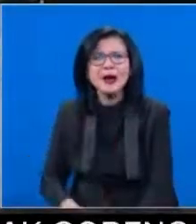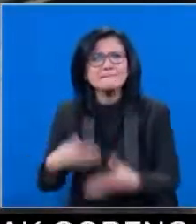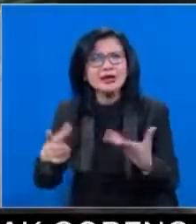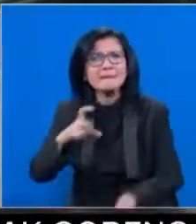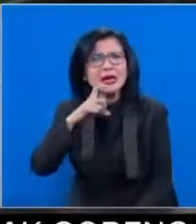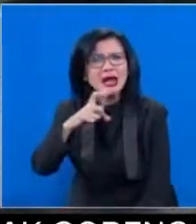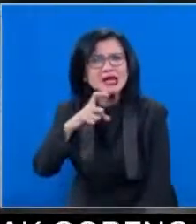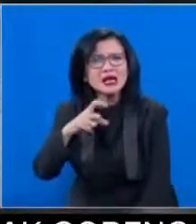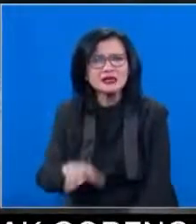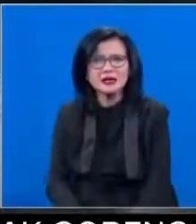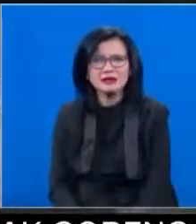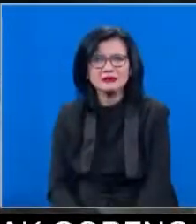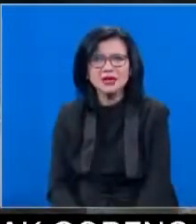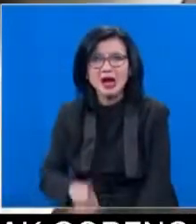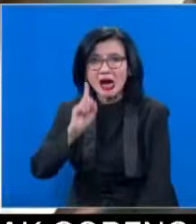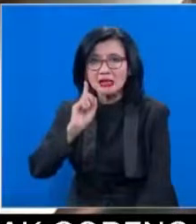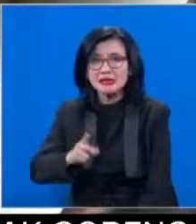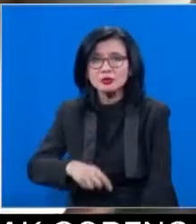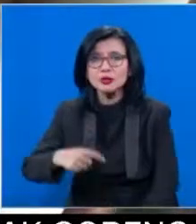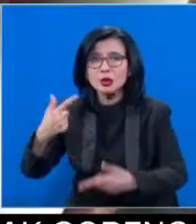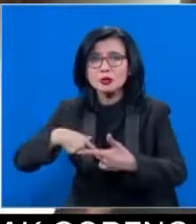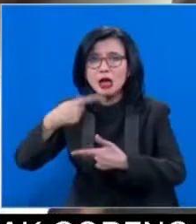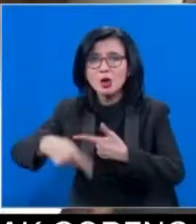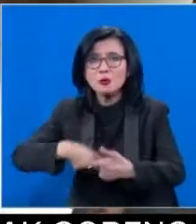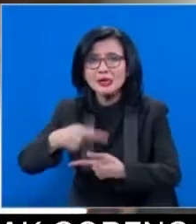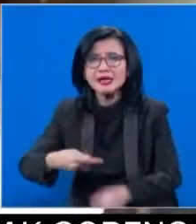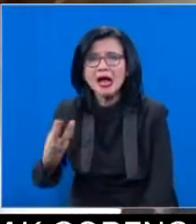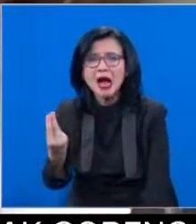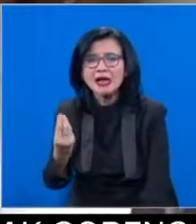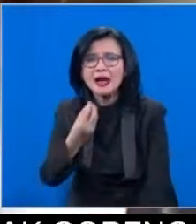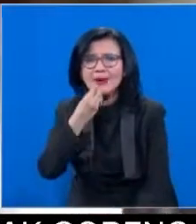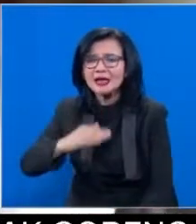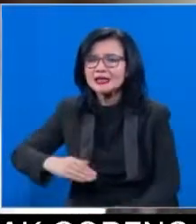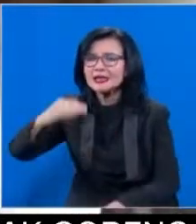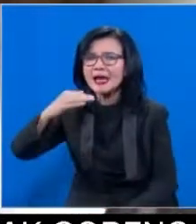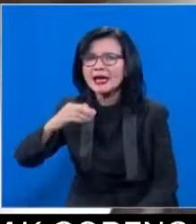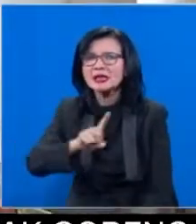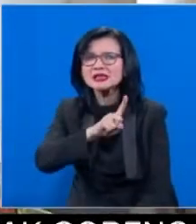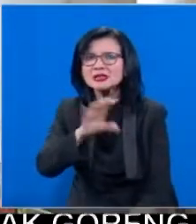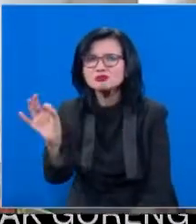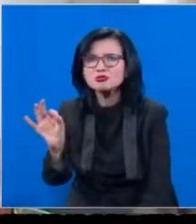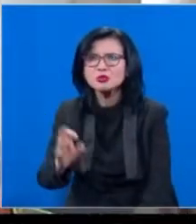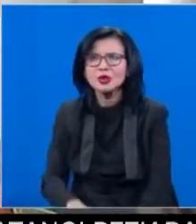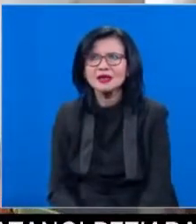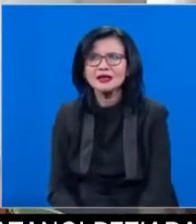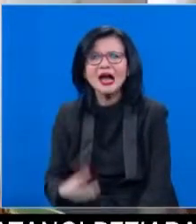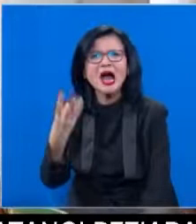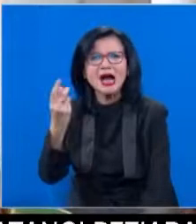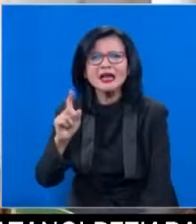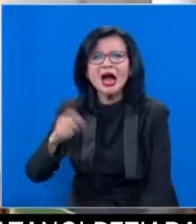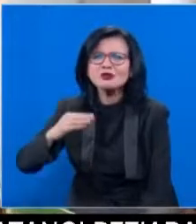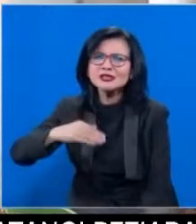seorang pemilik warung makan di Jalan Ahmad Yani Lumajang menaikkan harga makanan sebesar Rp1.000 perporsi naik